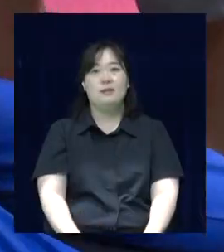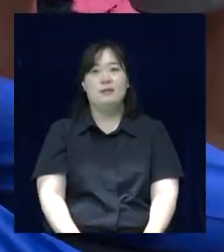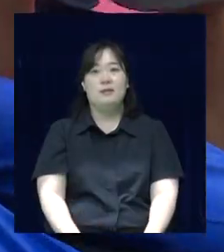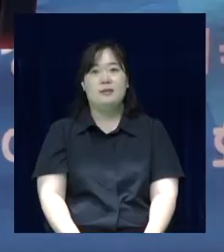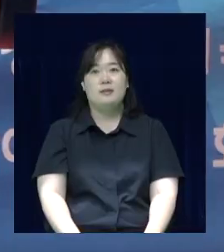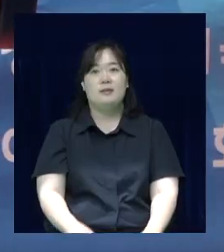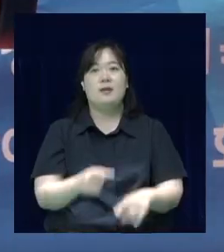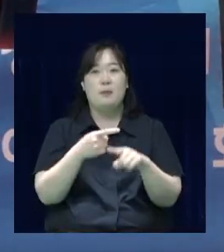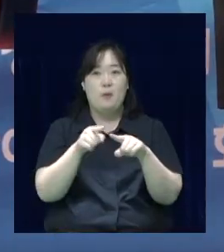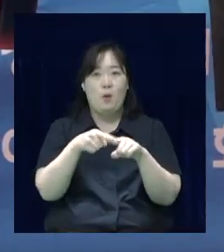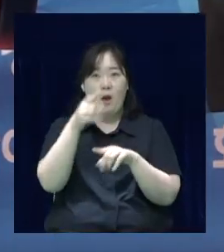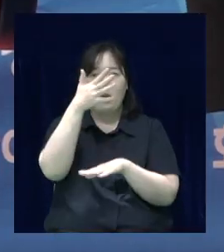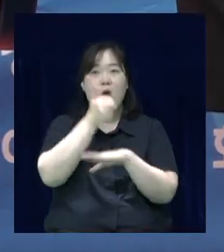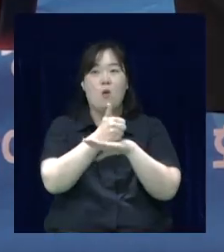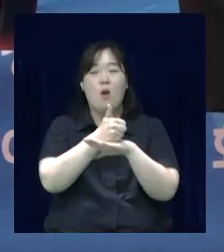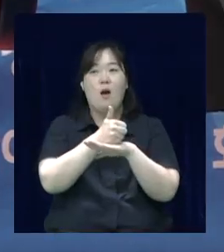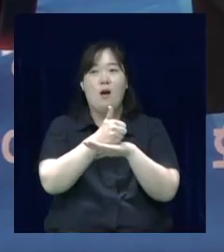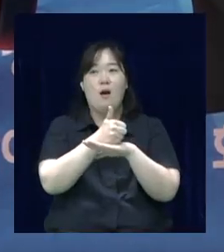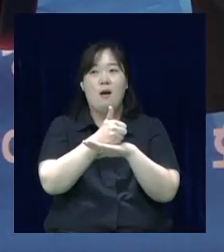판정은